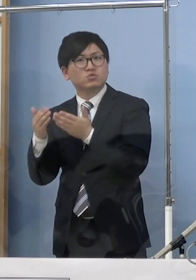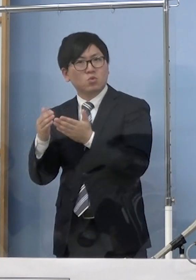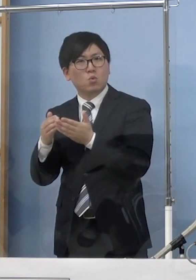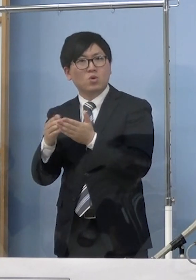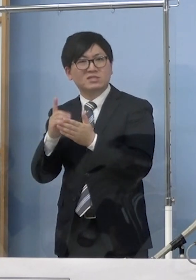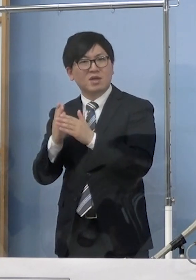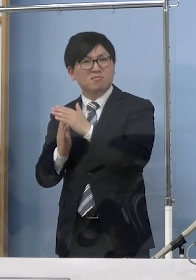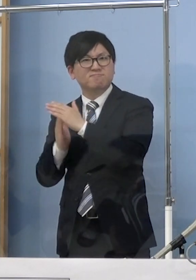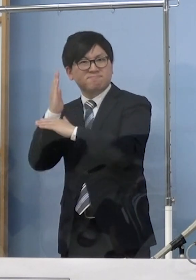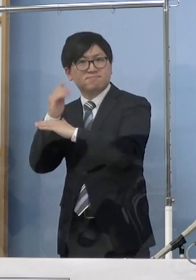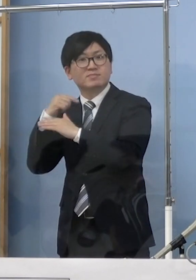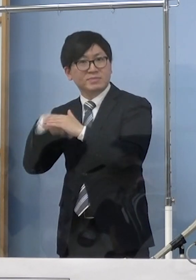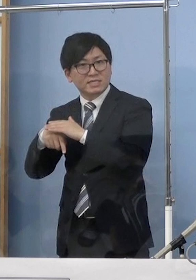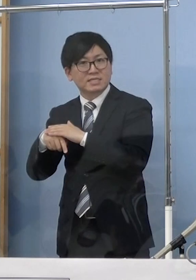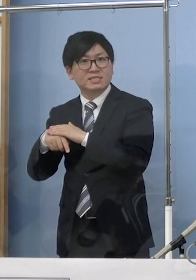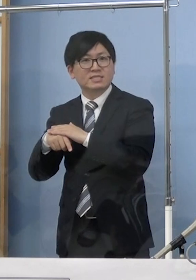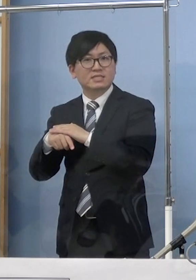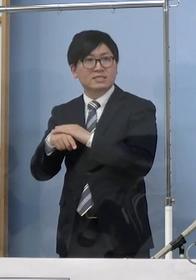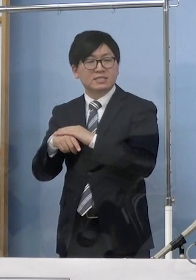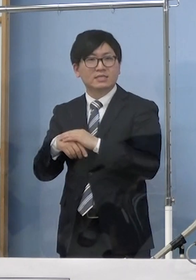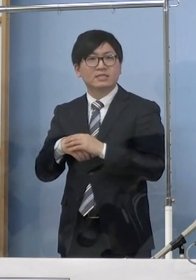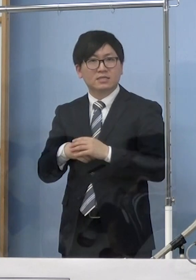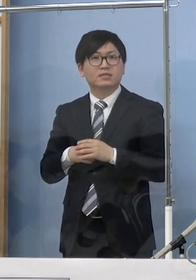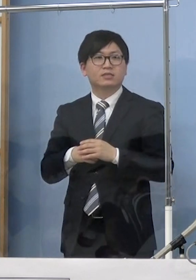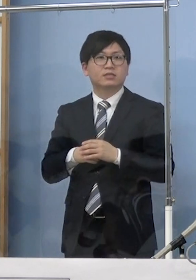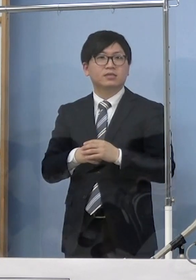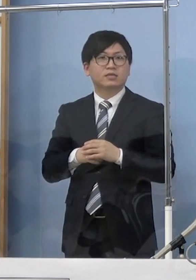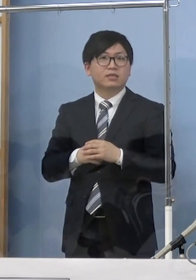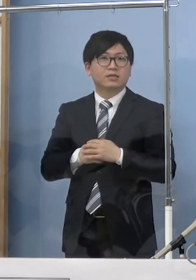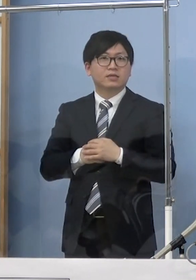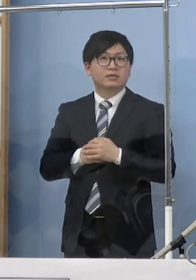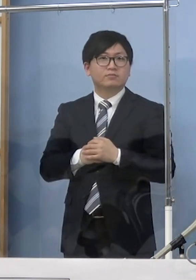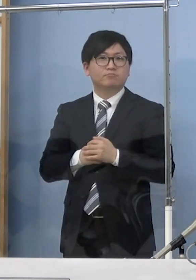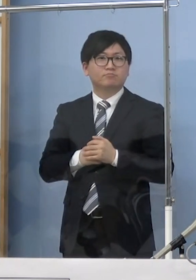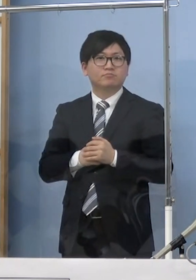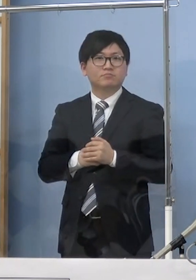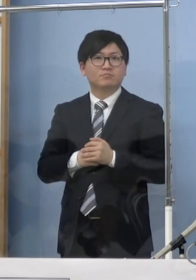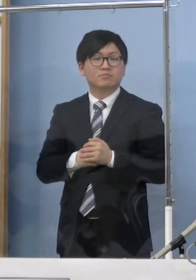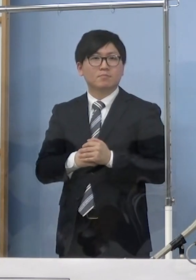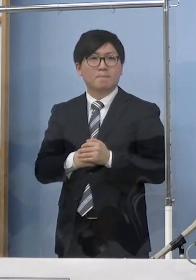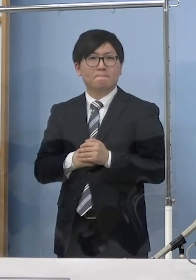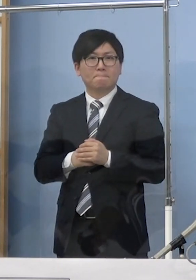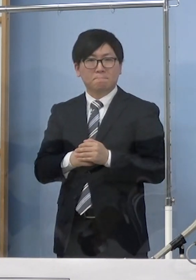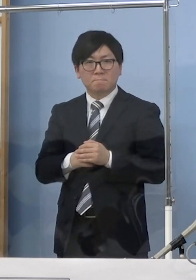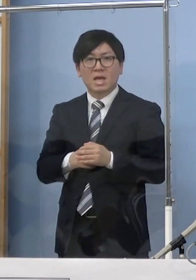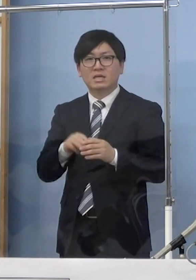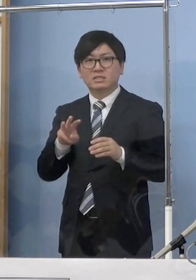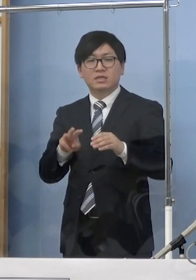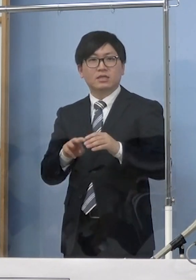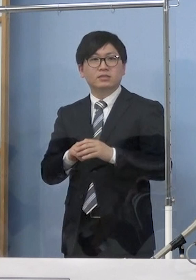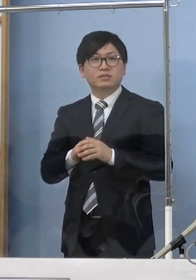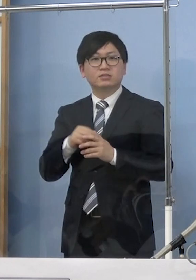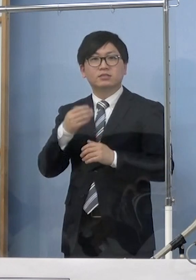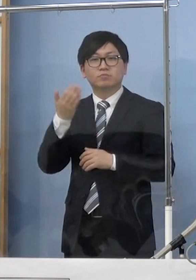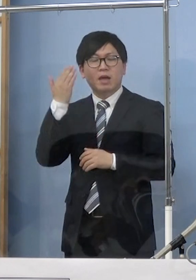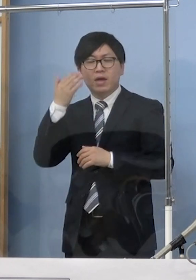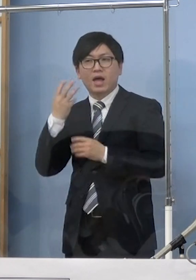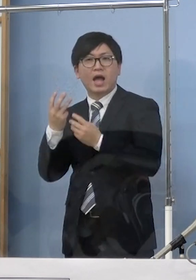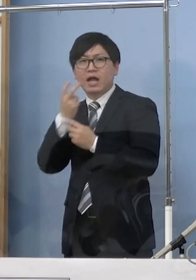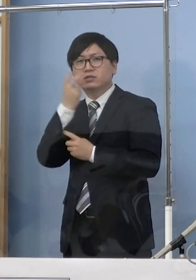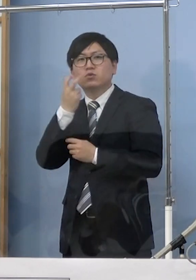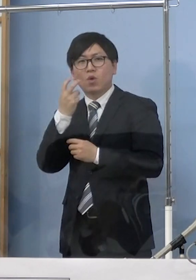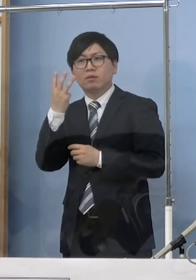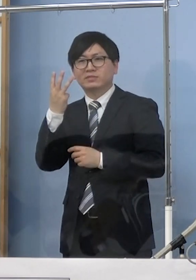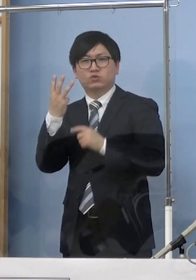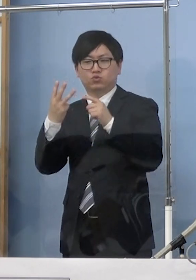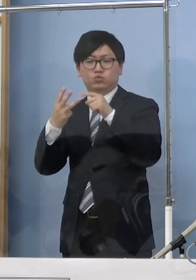38というのは過去 2番目しかないですからね。だから3分の約1ということですよね。というのは